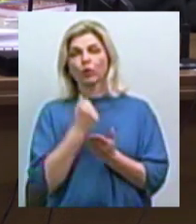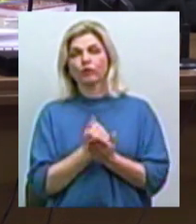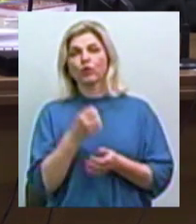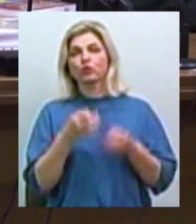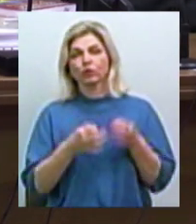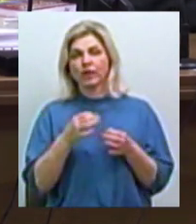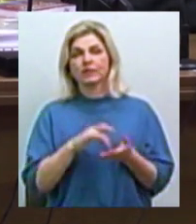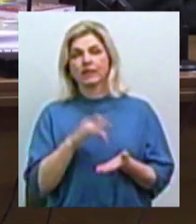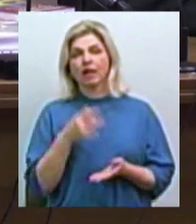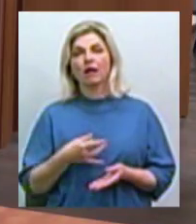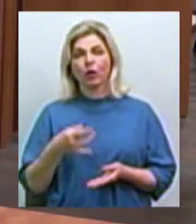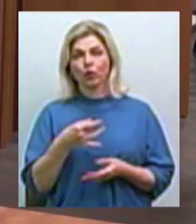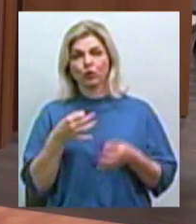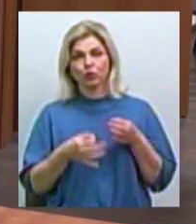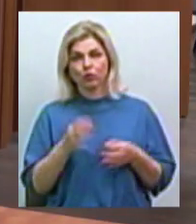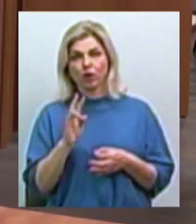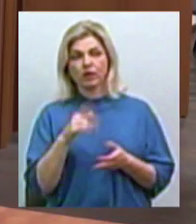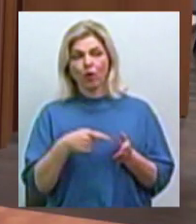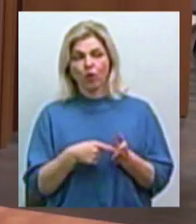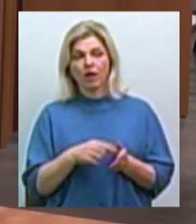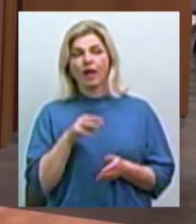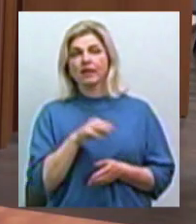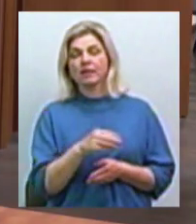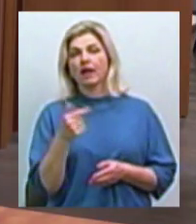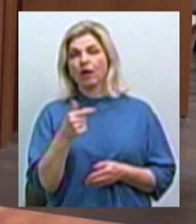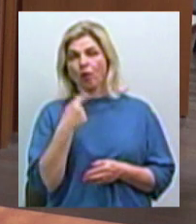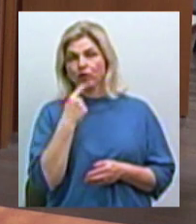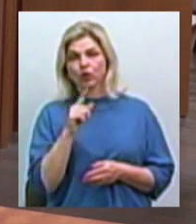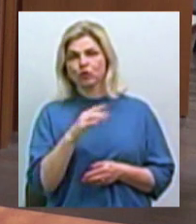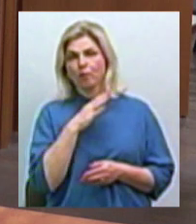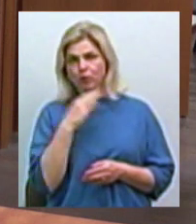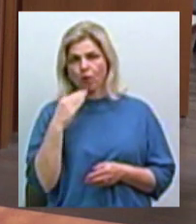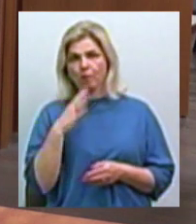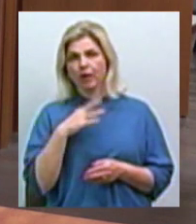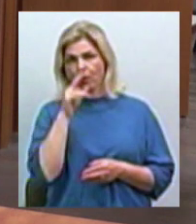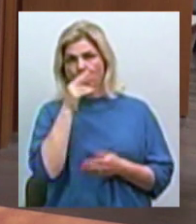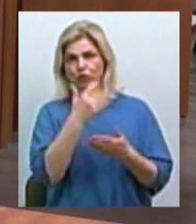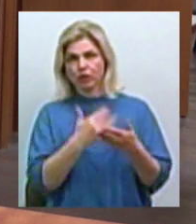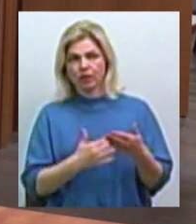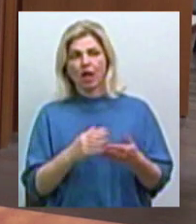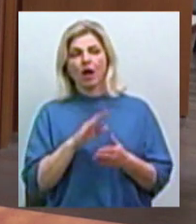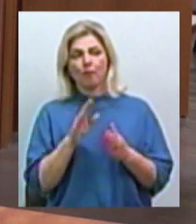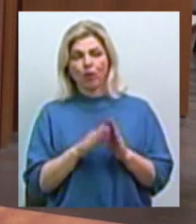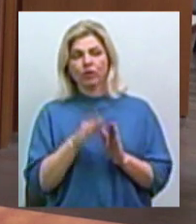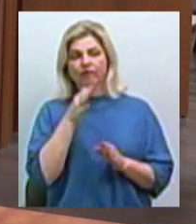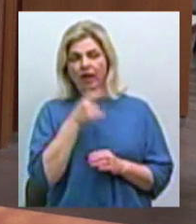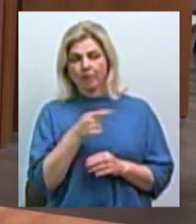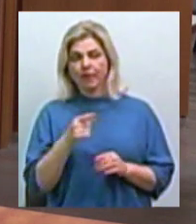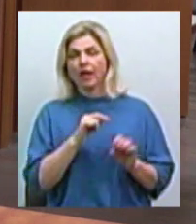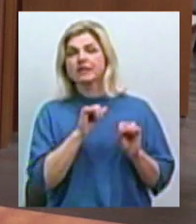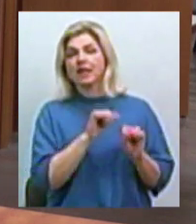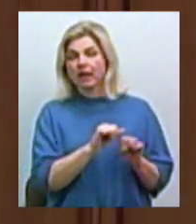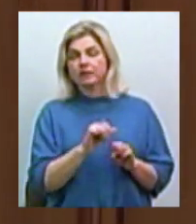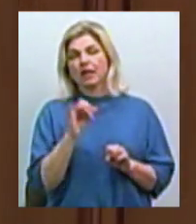Центрального районного суду Миколаєва. Тетяна Гриненко говорить, було допущено низку помилок під час затримання її підзахисного, і цього не врахував судді